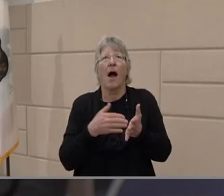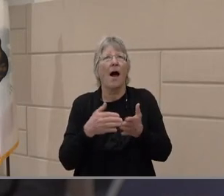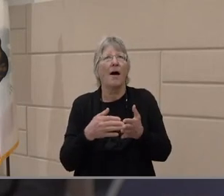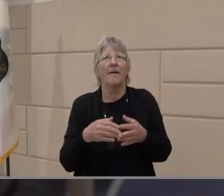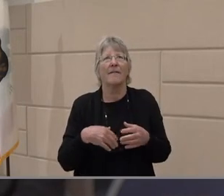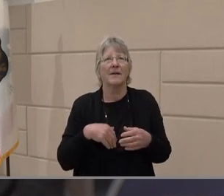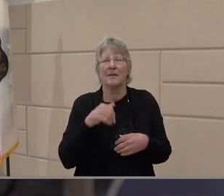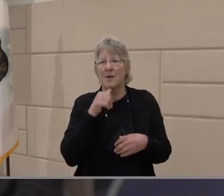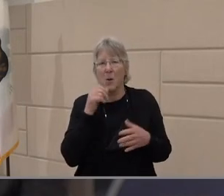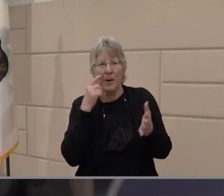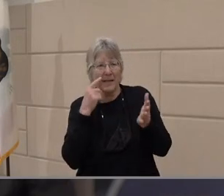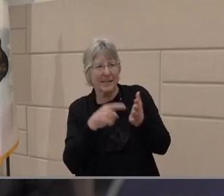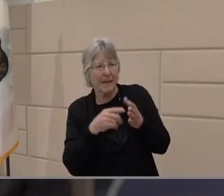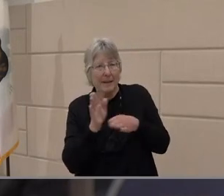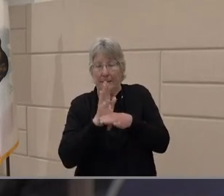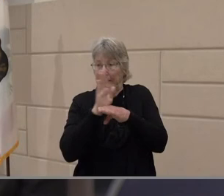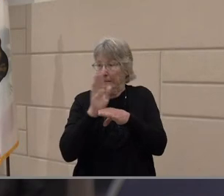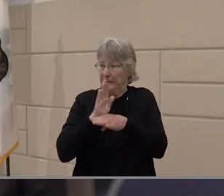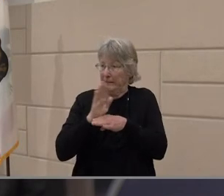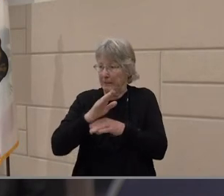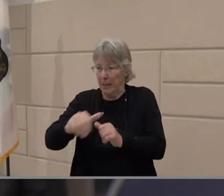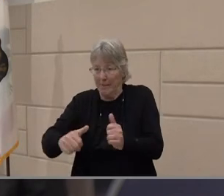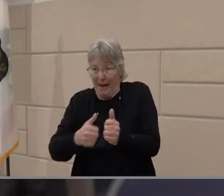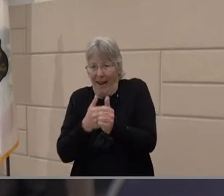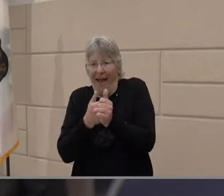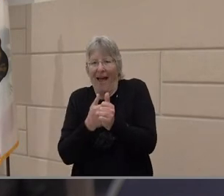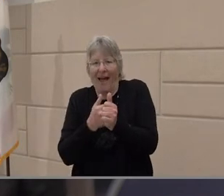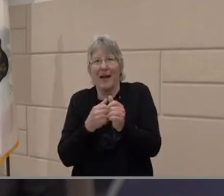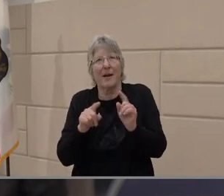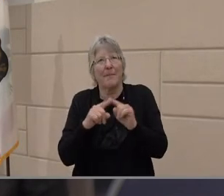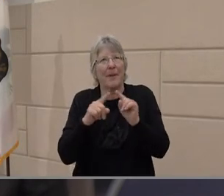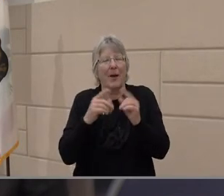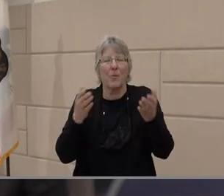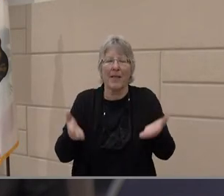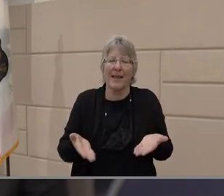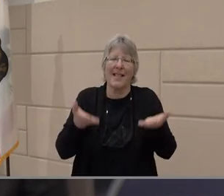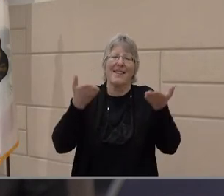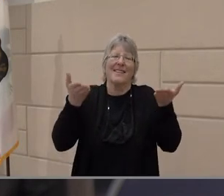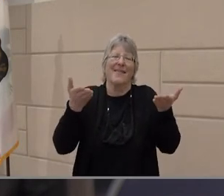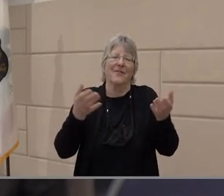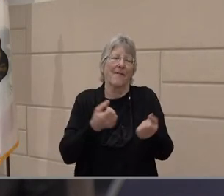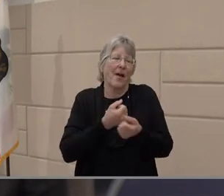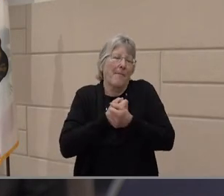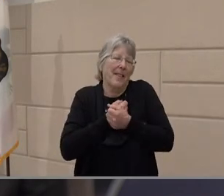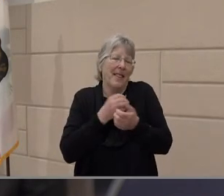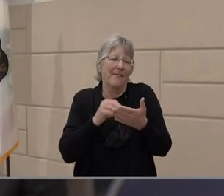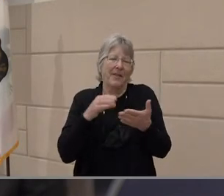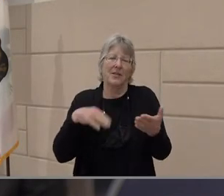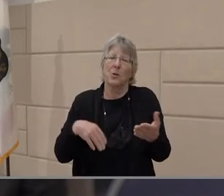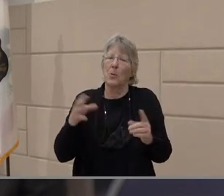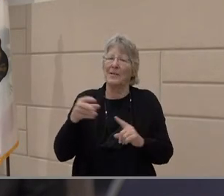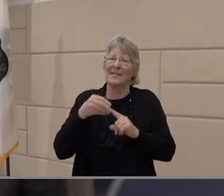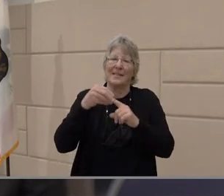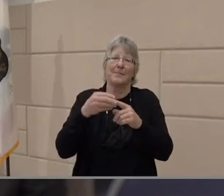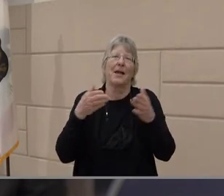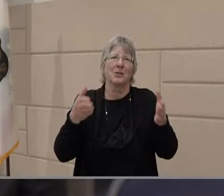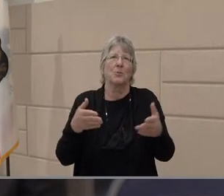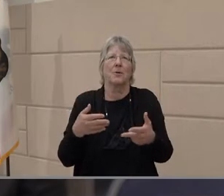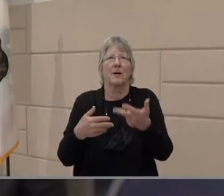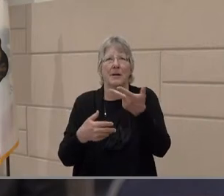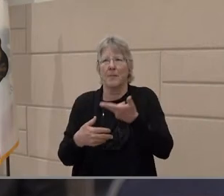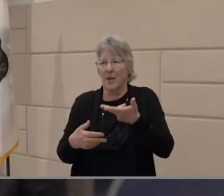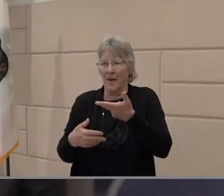នឹងរៀននៅក្នុងសាលារៀននឹងដដែលនេះហើយគឺជាការបង្ហាញស្នាដៃចំពោះបុគ្គលិកដែលអត់សូវបានទទួលការយក